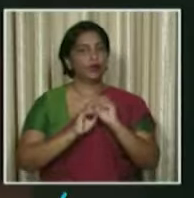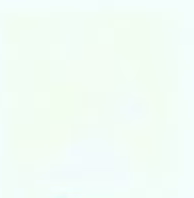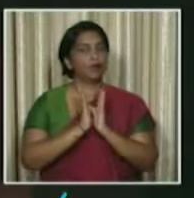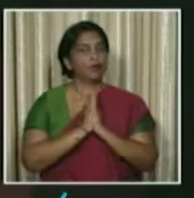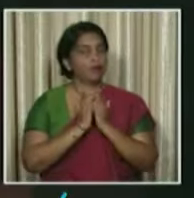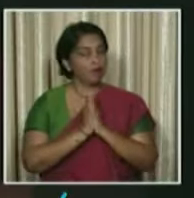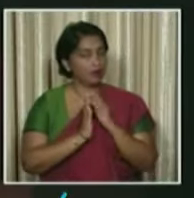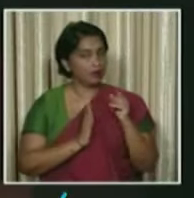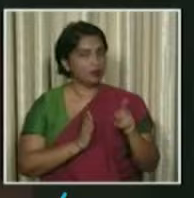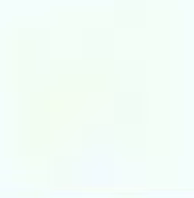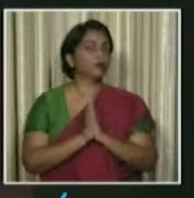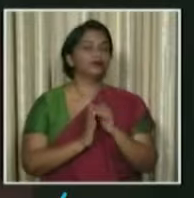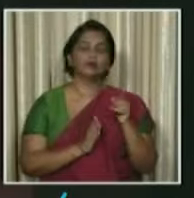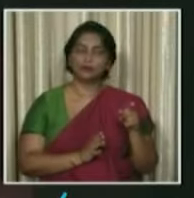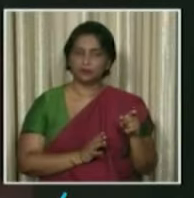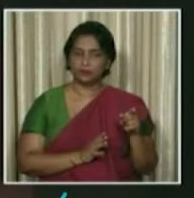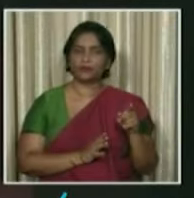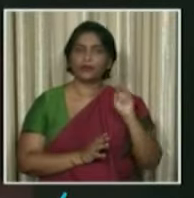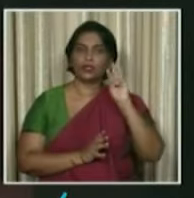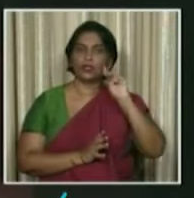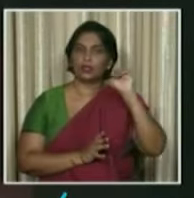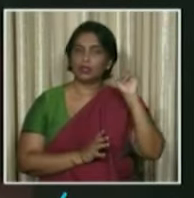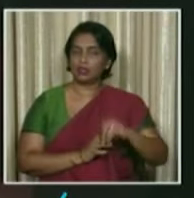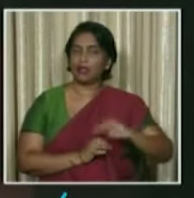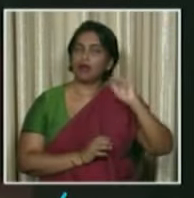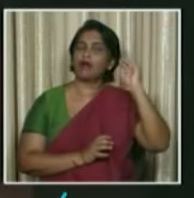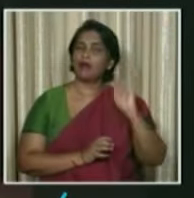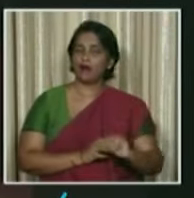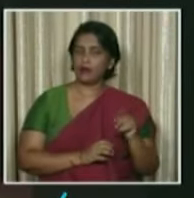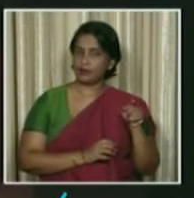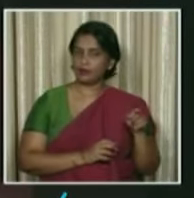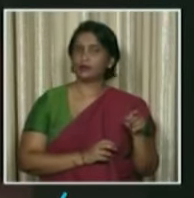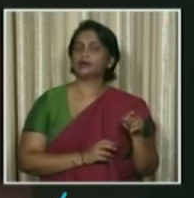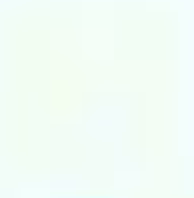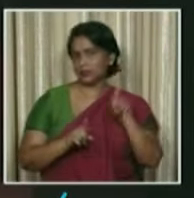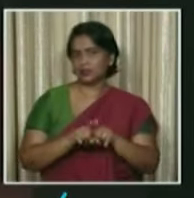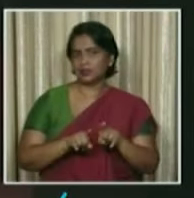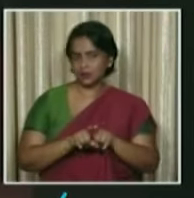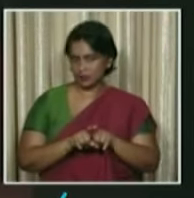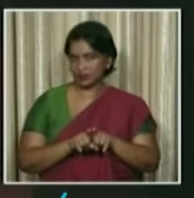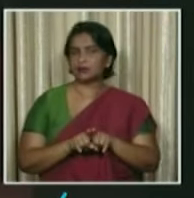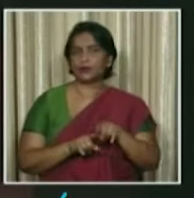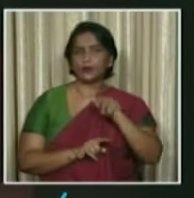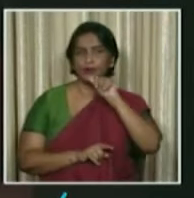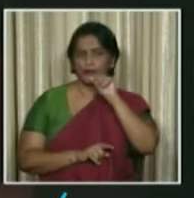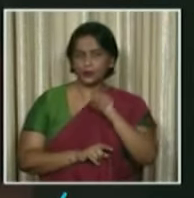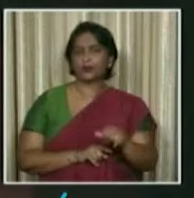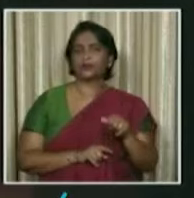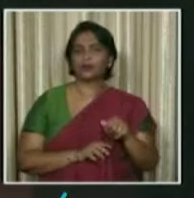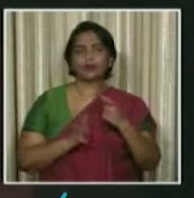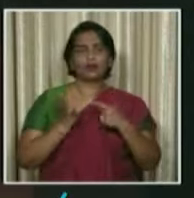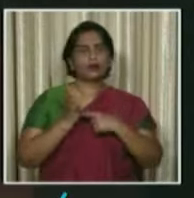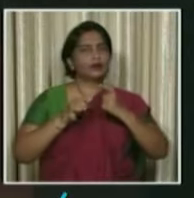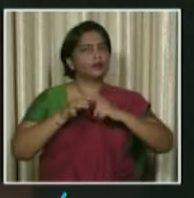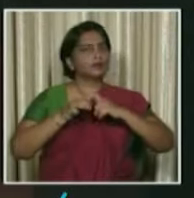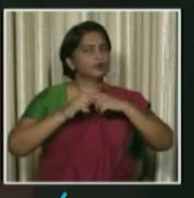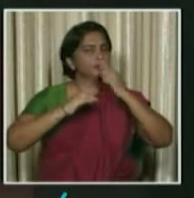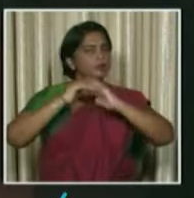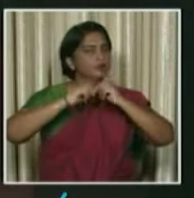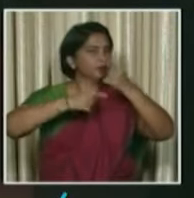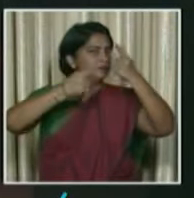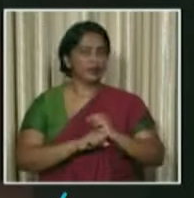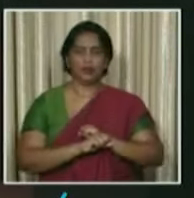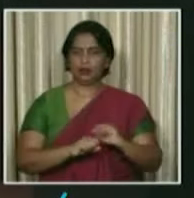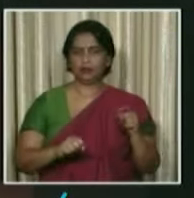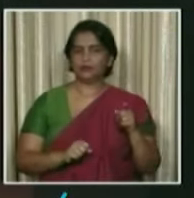බලපත්‍ර සංචිත ප්‍රමාණය 30,000ටත් වැඩි අඩු ප්‍රමාණයකට පත් වෙලා තිබෙනවා. ඇත්ත වශයෙන්ම මේක ප්‍රසම්පාදන ක්‍රමවේදයක් අනුගමනය